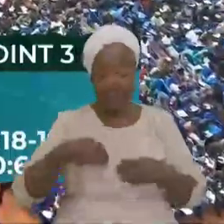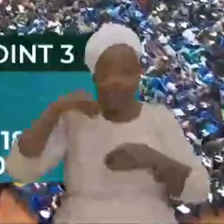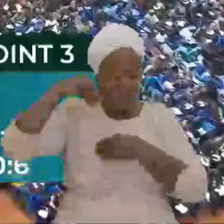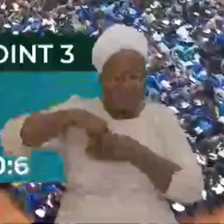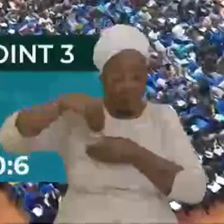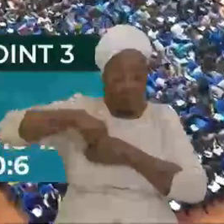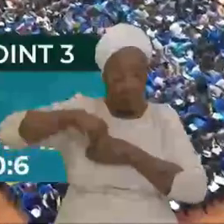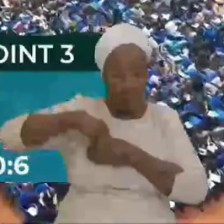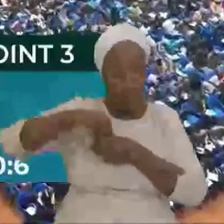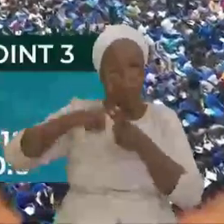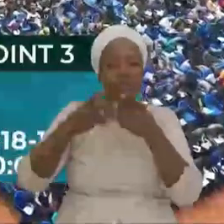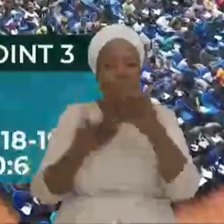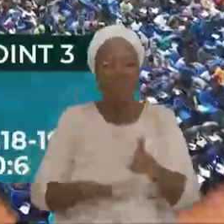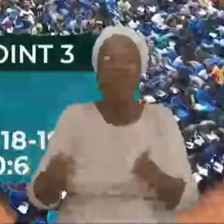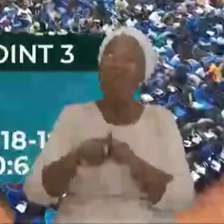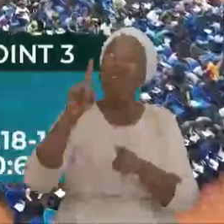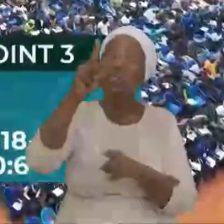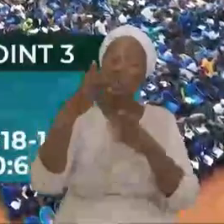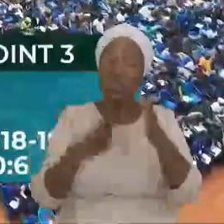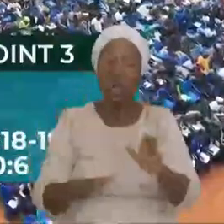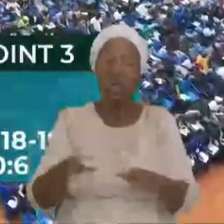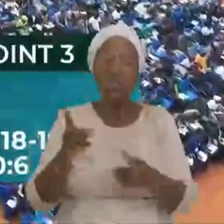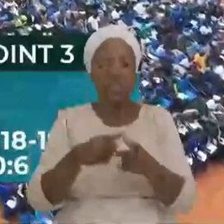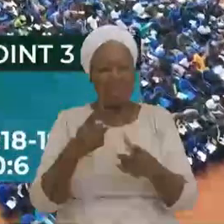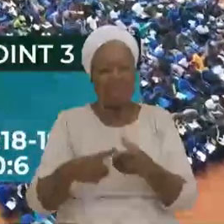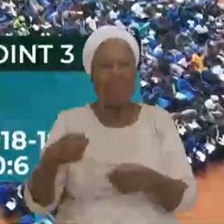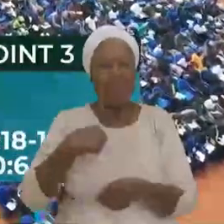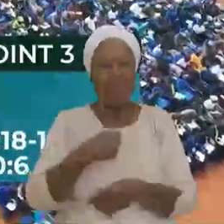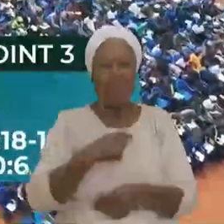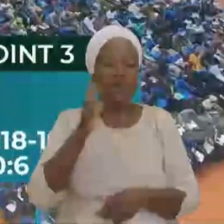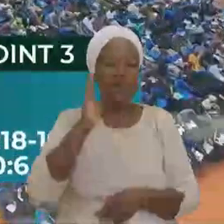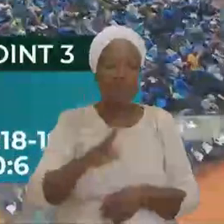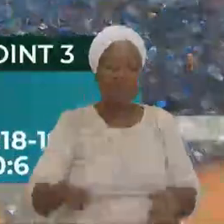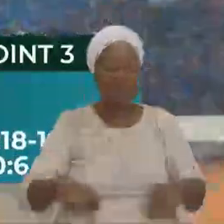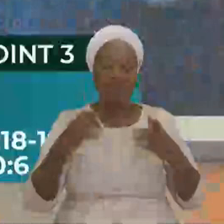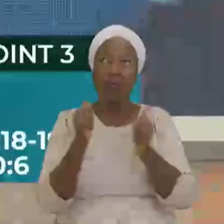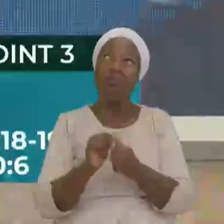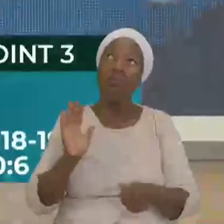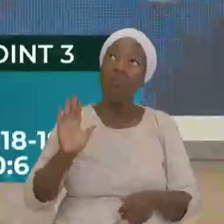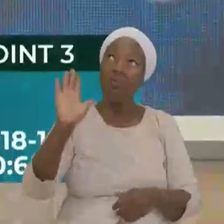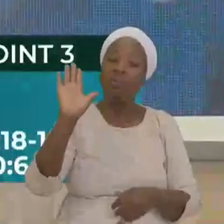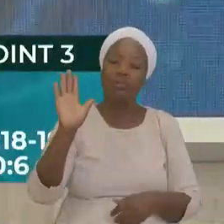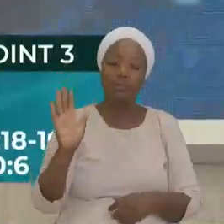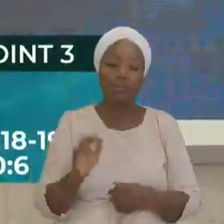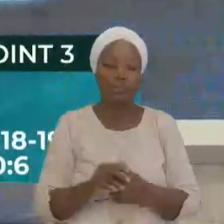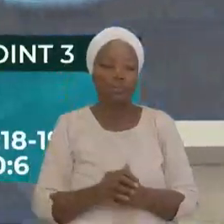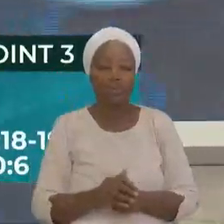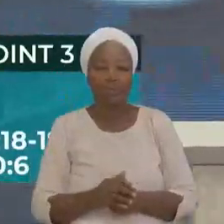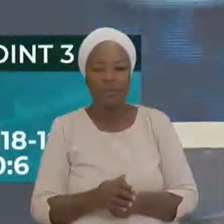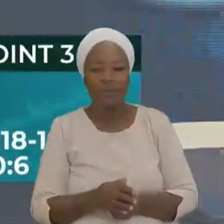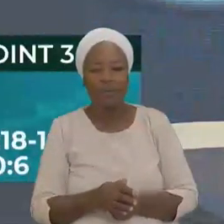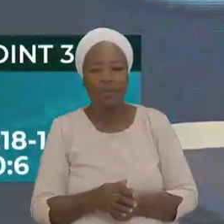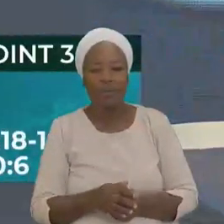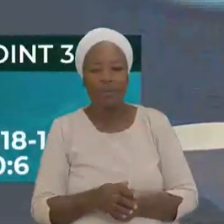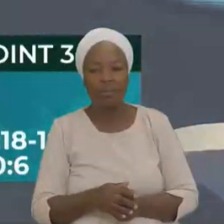Si nous permettons à la bête en nous de mourir, comme il est mort, nous vivrons aussi